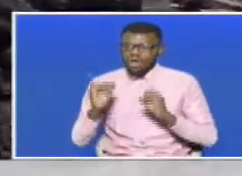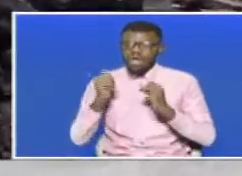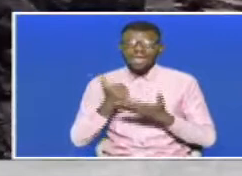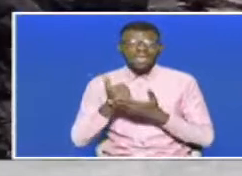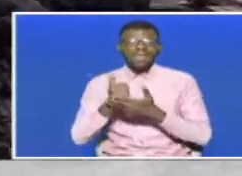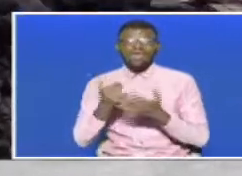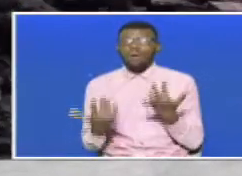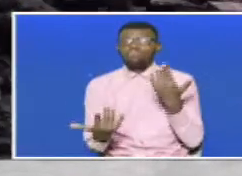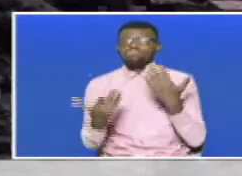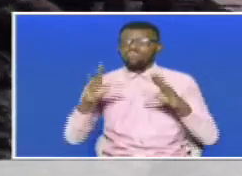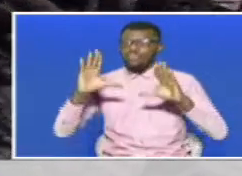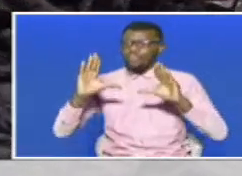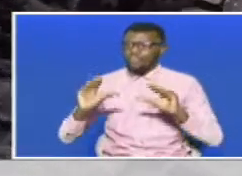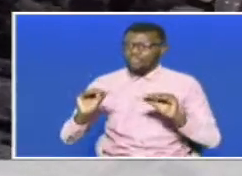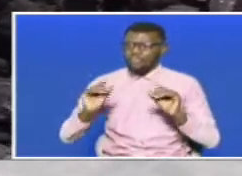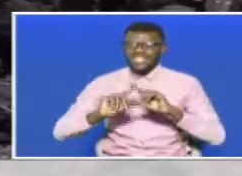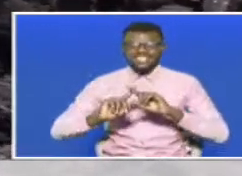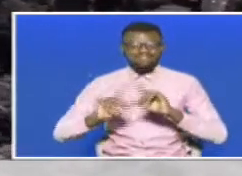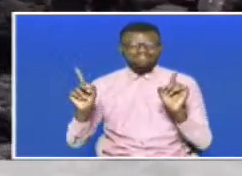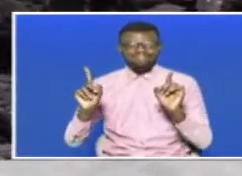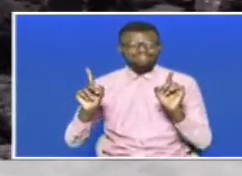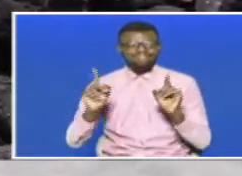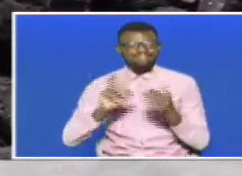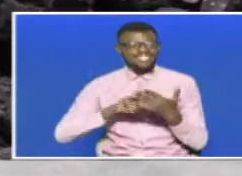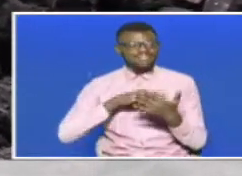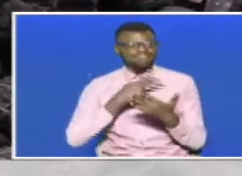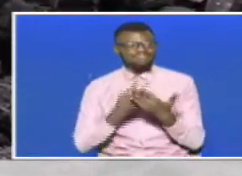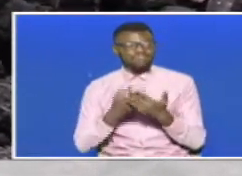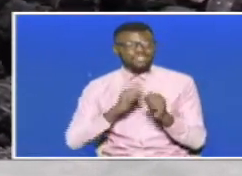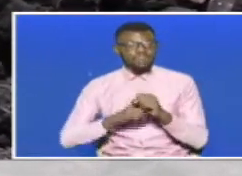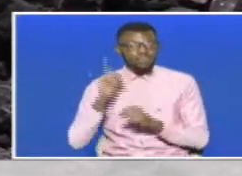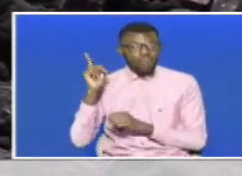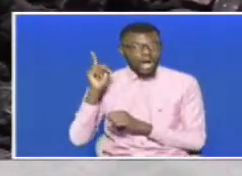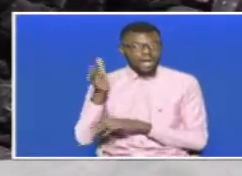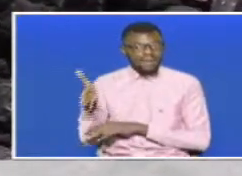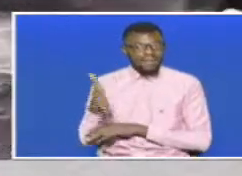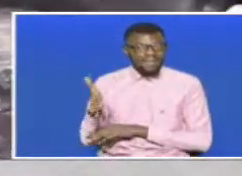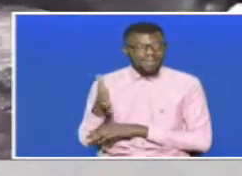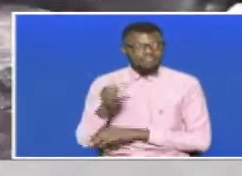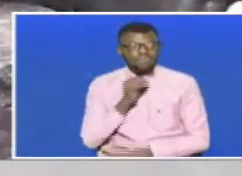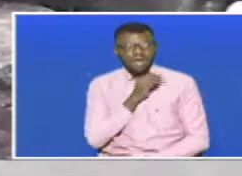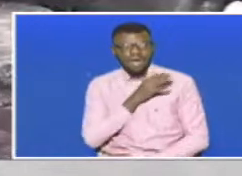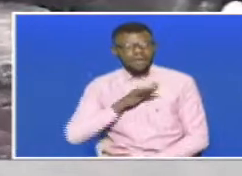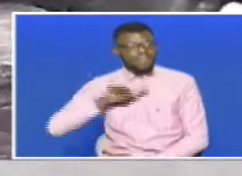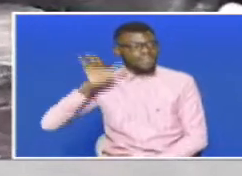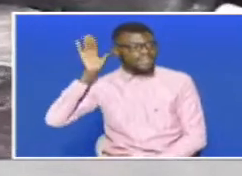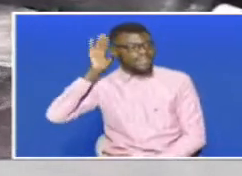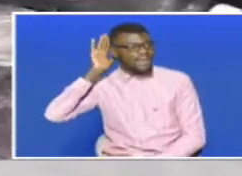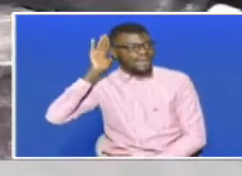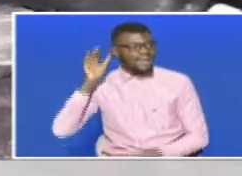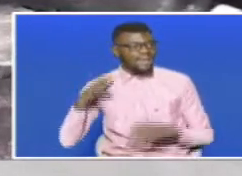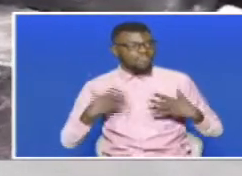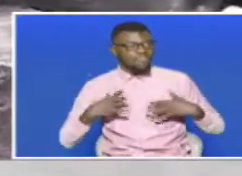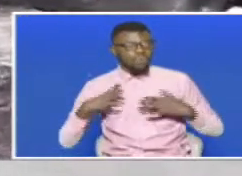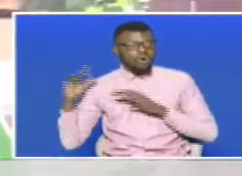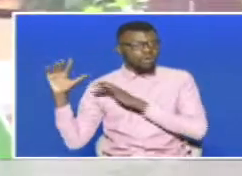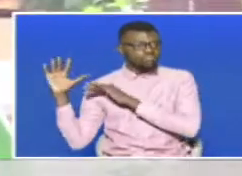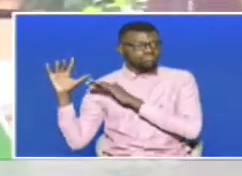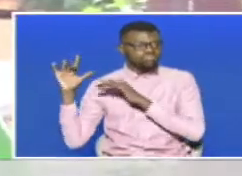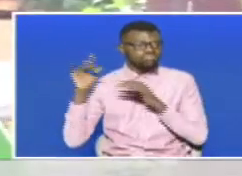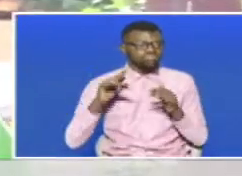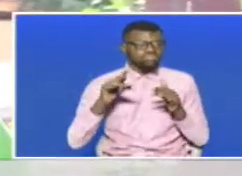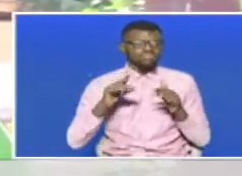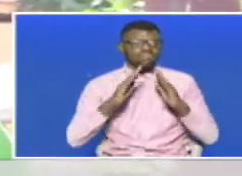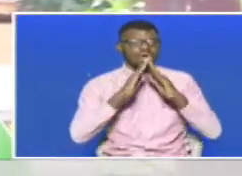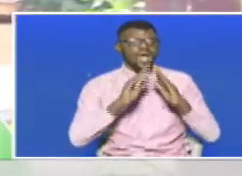kuzima moto huo hazikufua dafu. Mwendo wa saa 7 usiku tulisikia nduru ambapo watu walikuja na tukapata ni nyumba